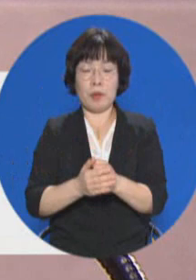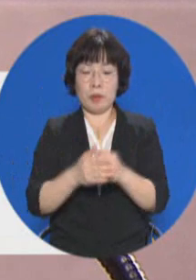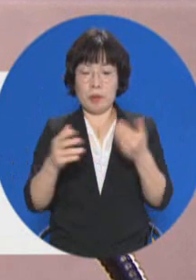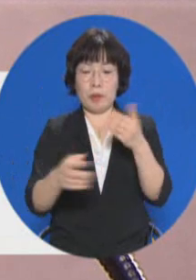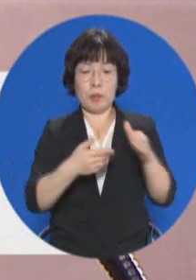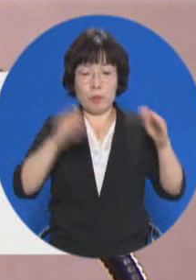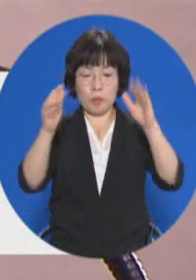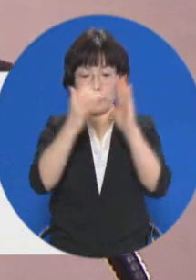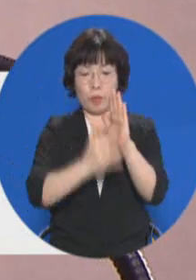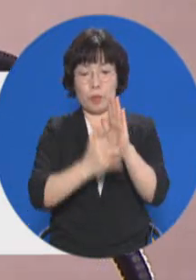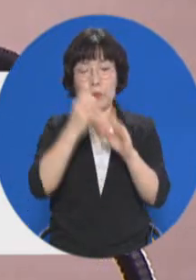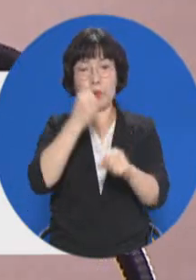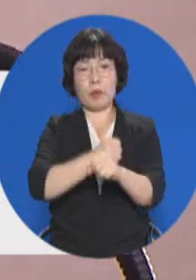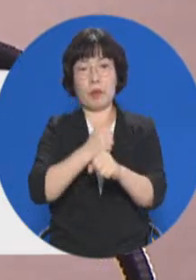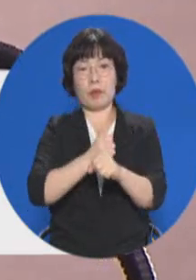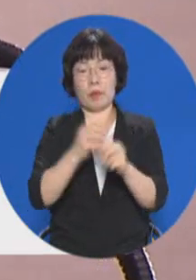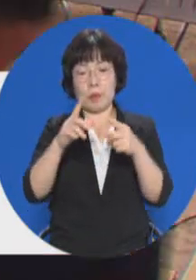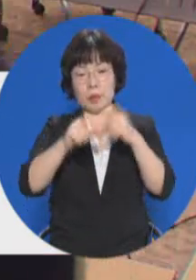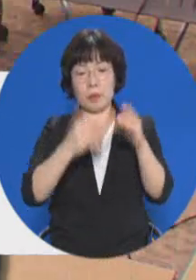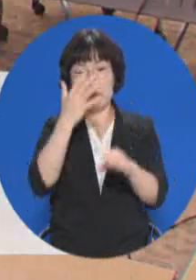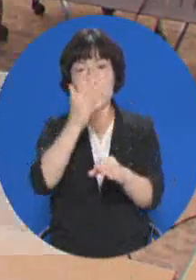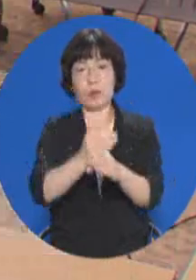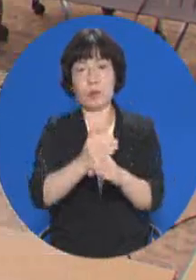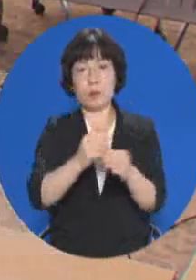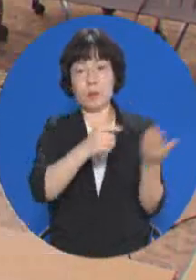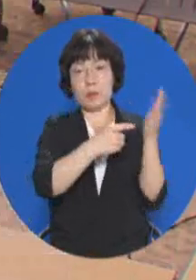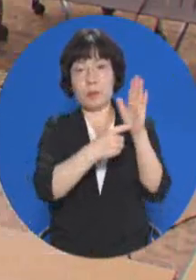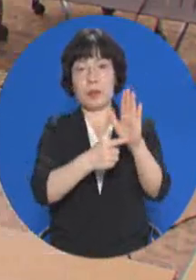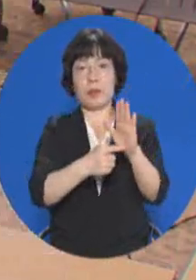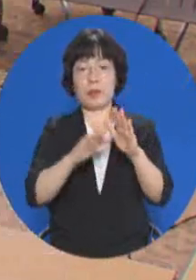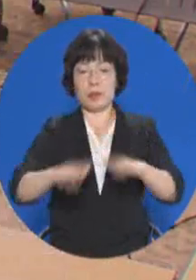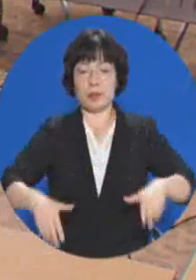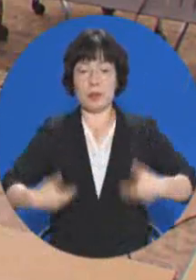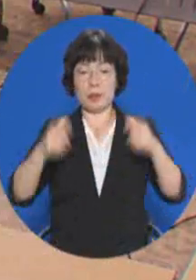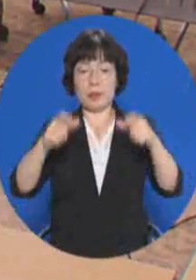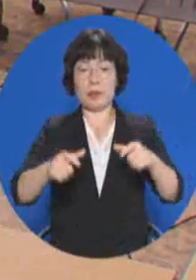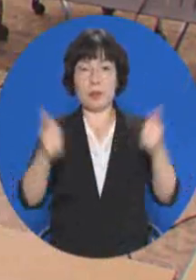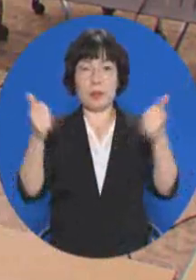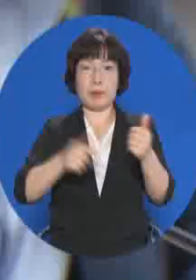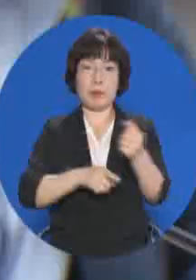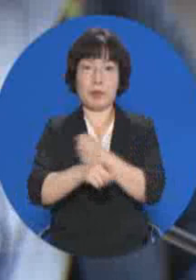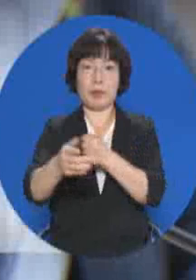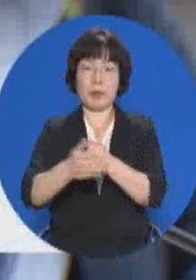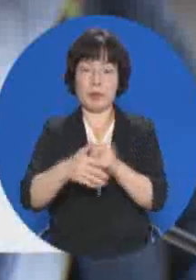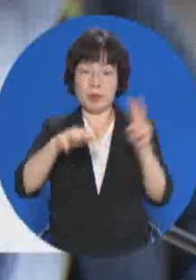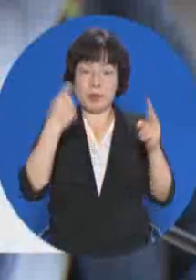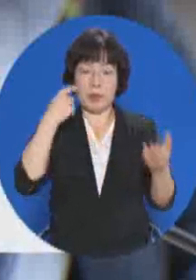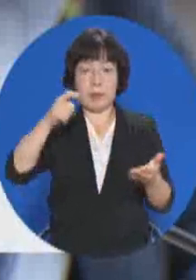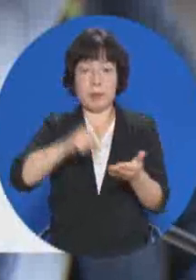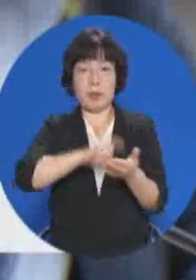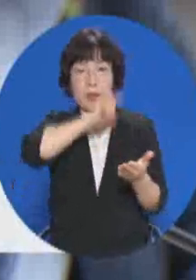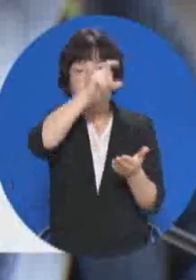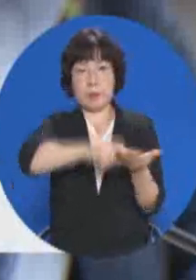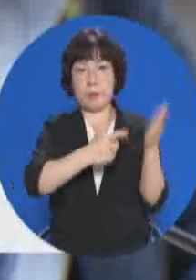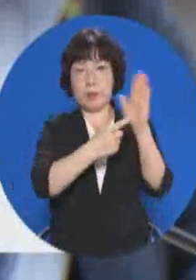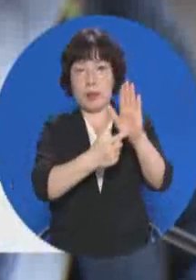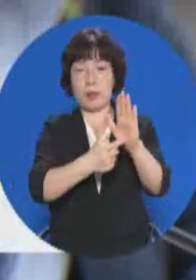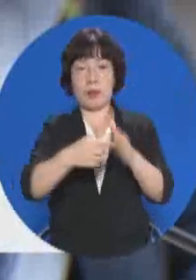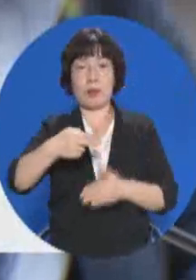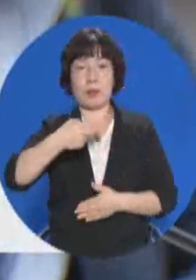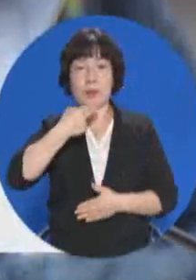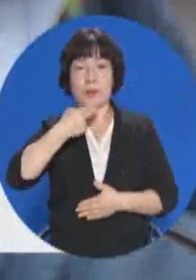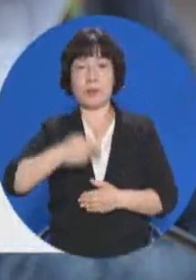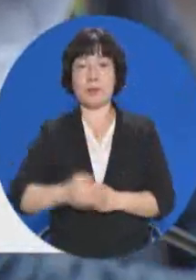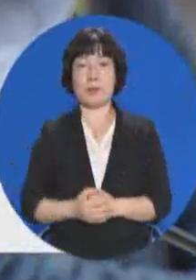제안서 입찰 공고와 평가를 12월까지. 전라남도는 그러나 재판 등을 이유로 2차 적발업체의 명단은 공개하지